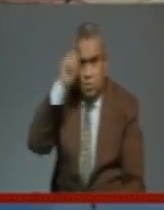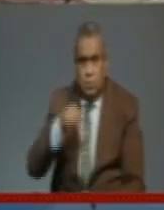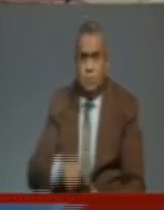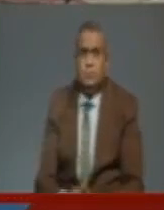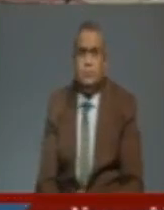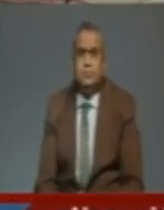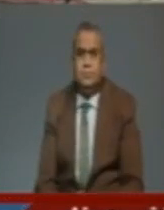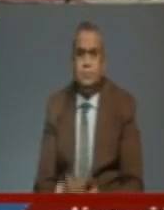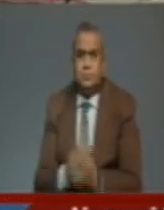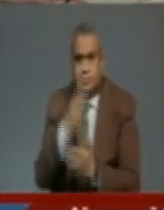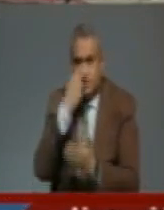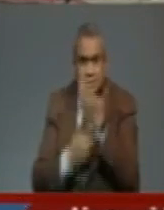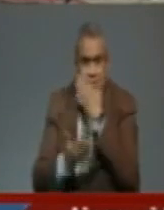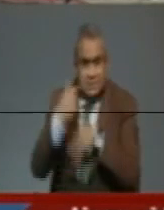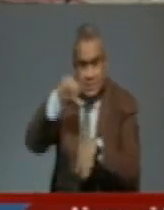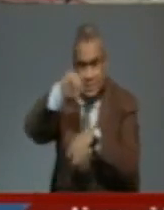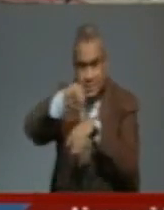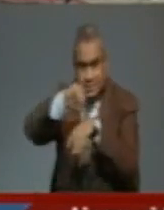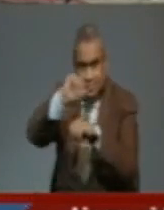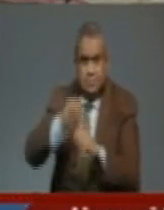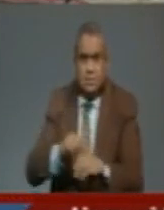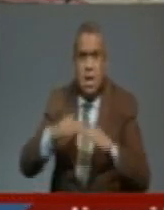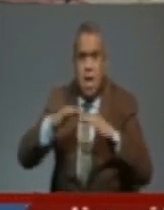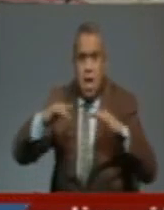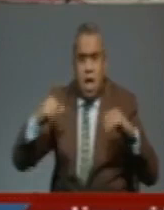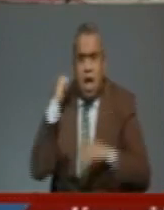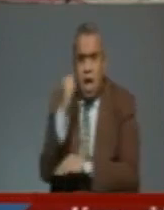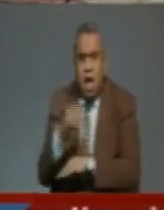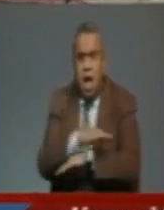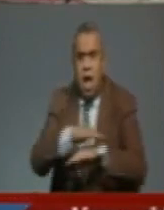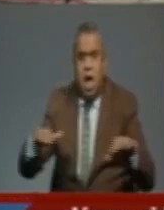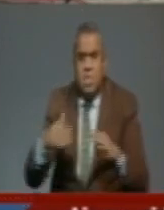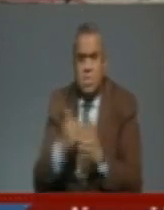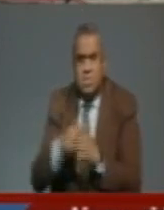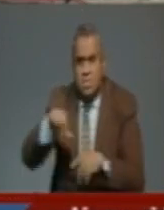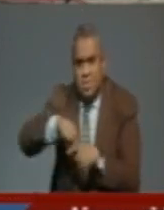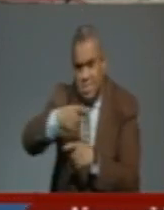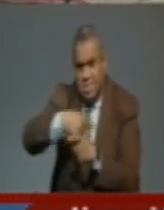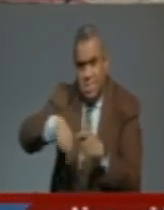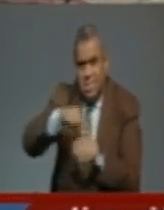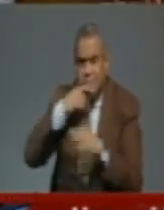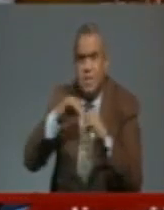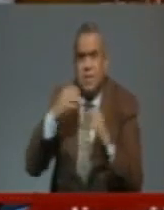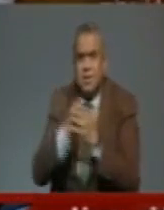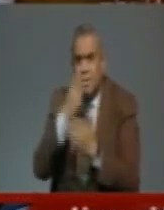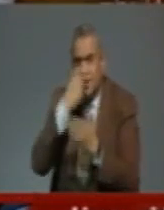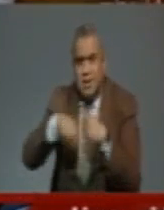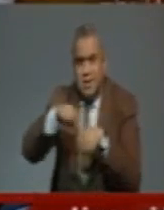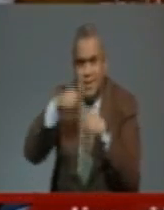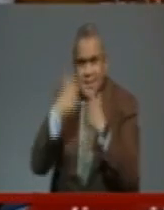كانت يا فندم عبارة عن ارض وفي حاجز امواج صغير كده كانوا بيسموه زمايلي كانوا بيسموه ايام زمان كوع القرد.